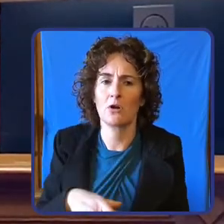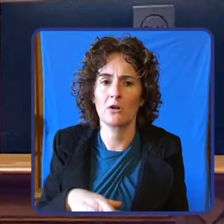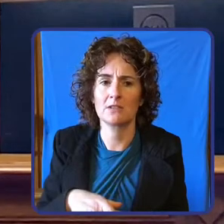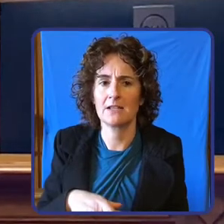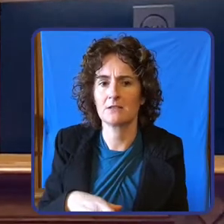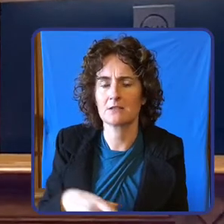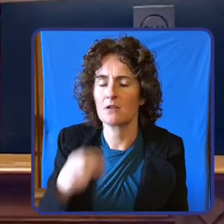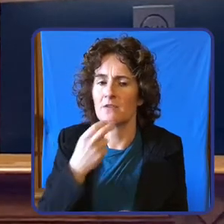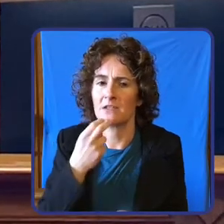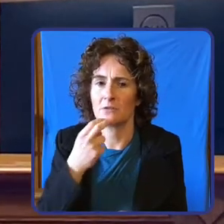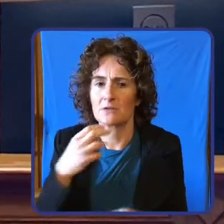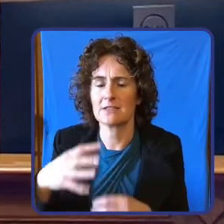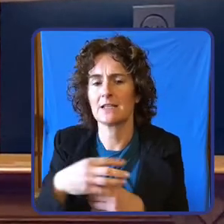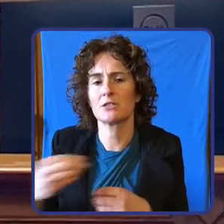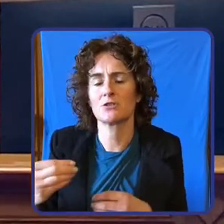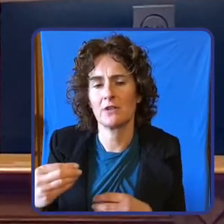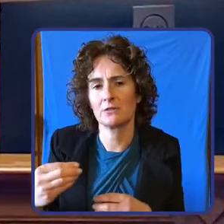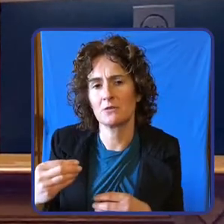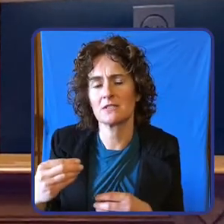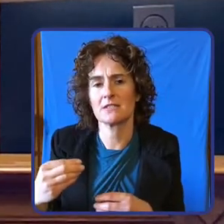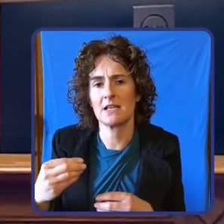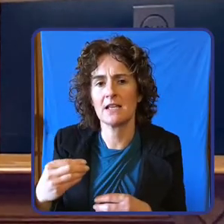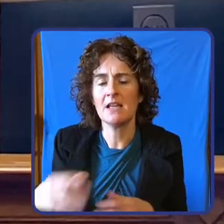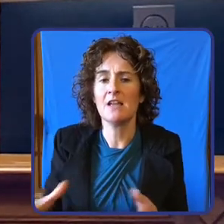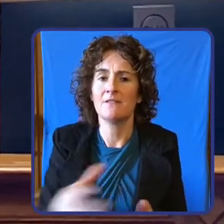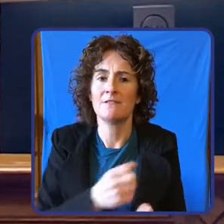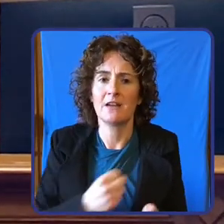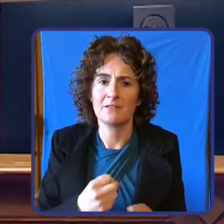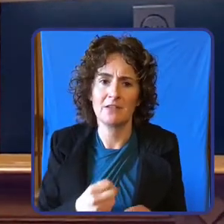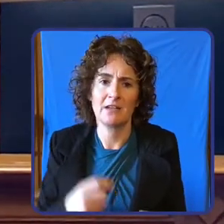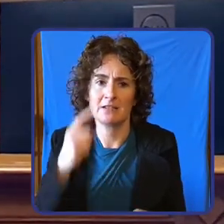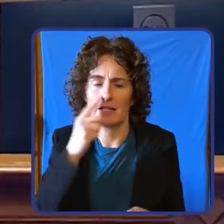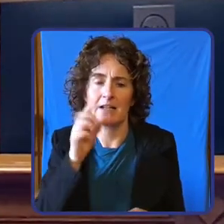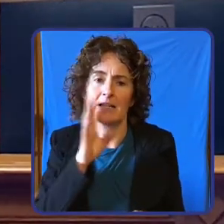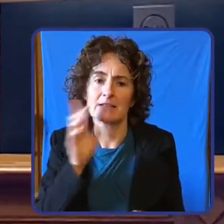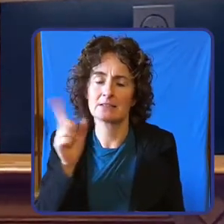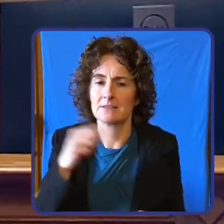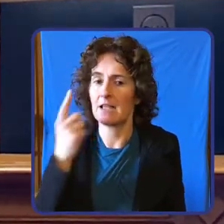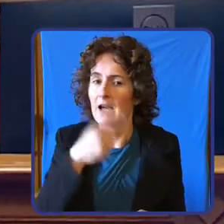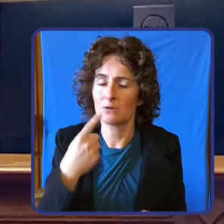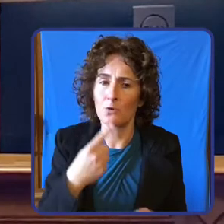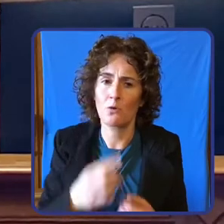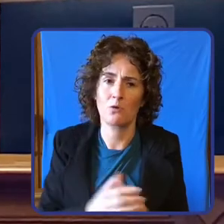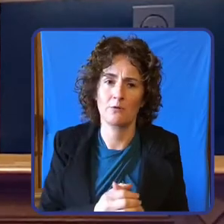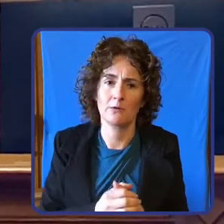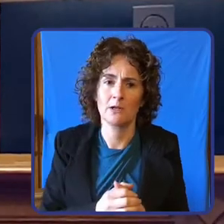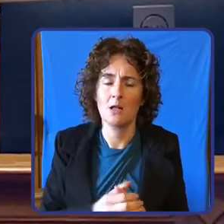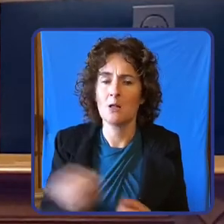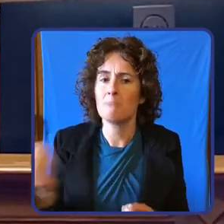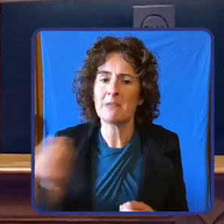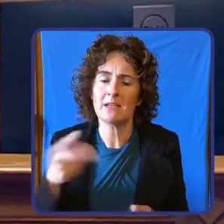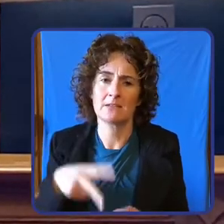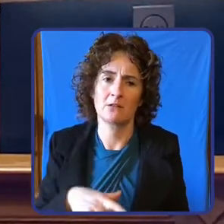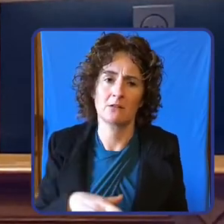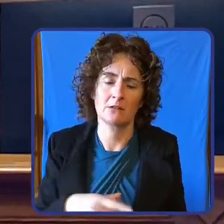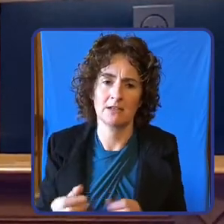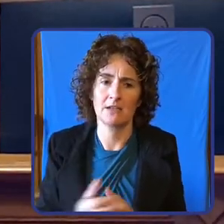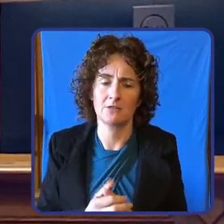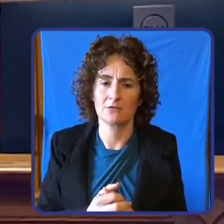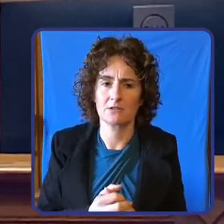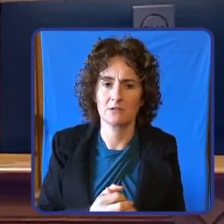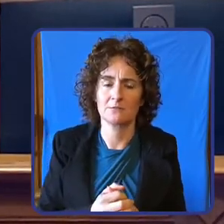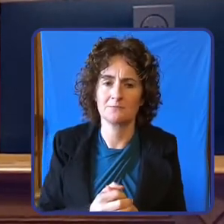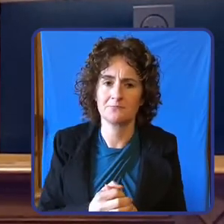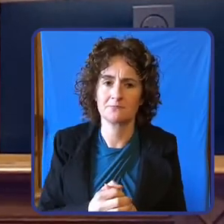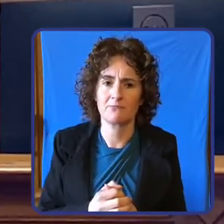Ez hazaárulás. Az én szent meggyőződésem szerint Orbán Viktor hazaáruló, amikor akadályozza Finnország és Svédország felvételén a